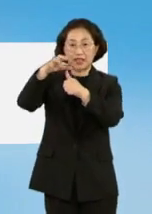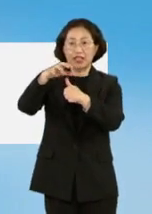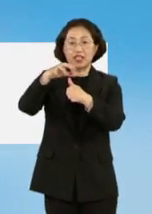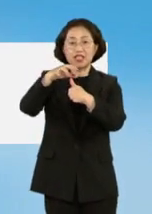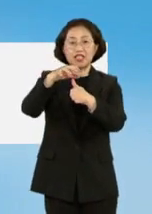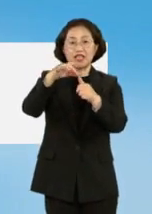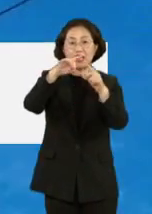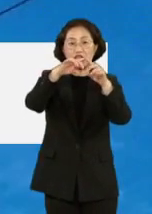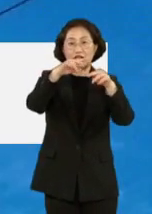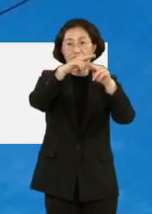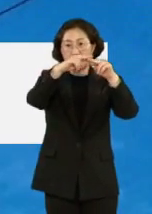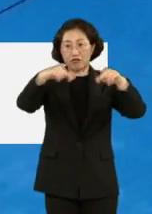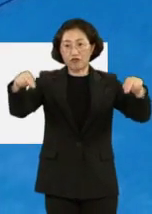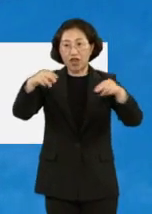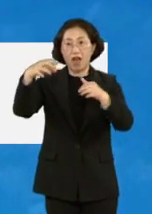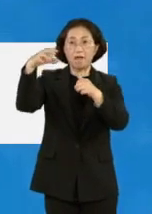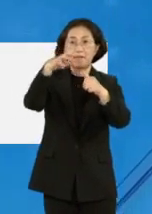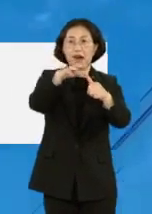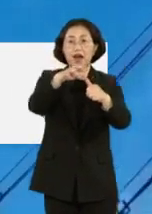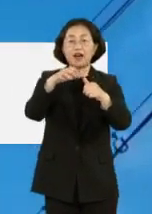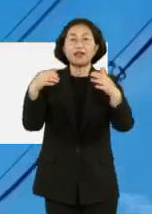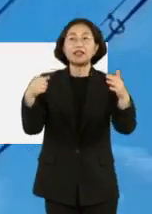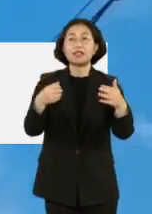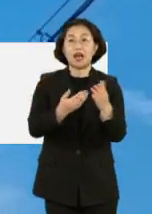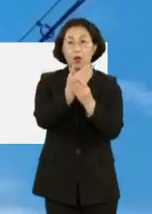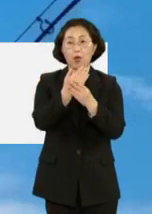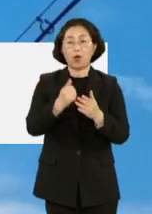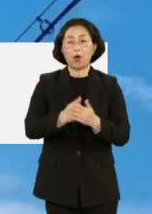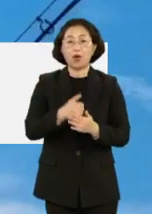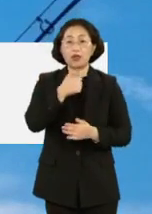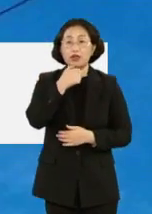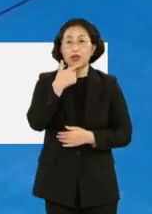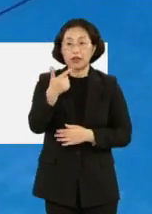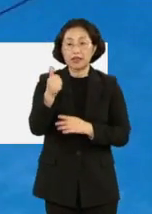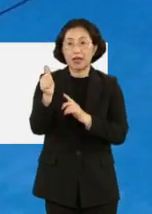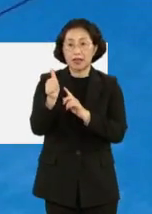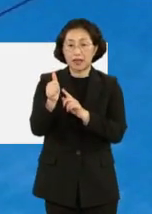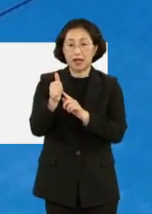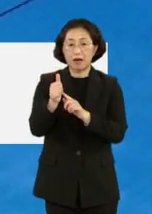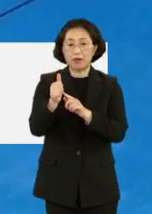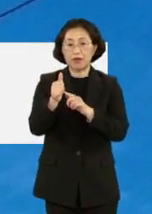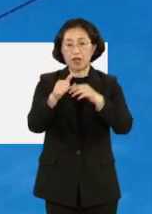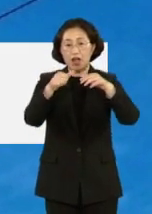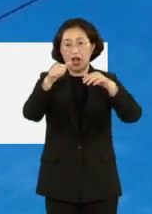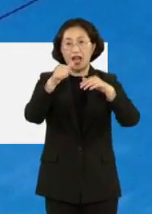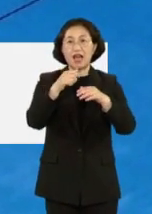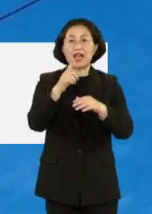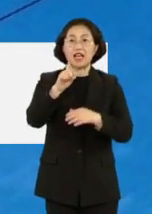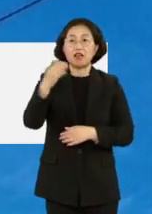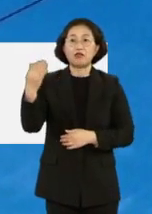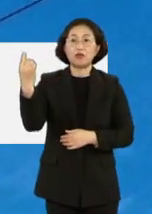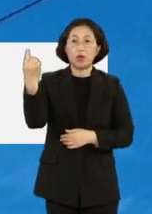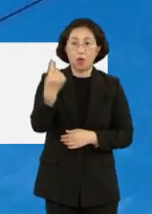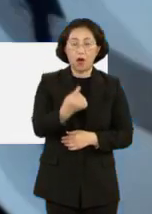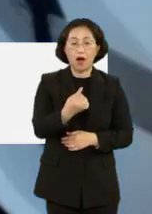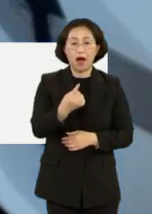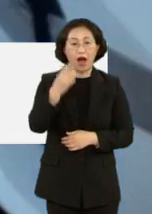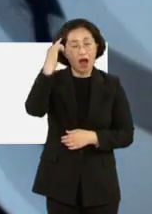일부가 전신주에 걸리는 사고가 일어났습니다. 56살 A씨는 공중에 매달려 있다 119